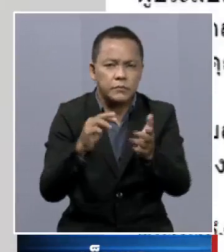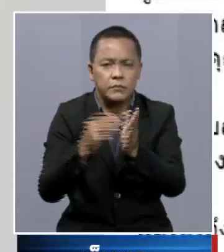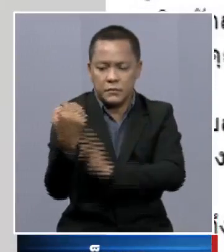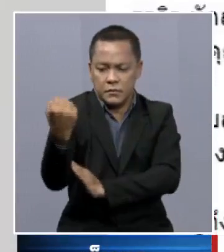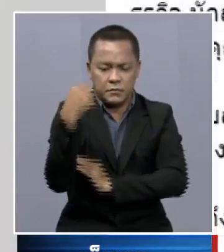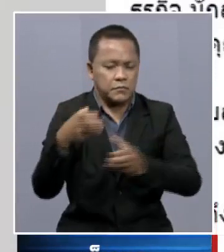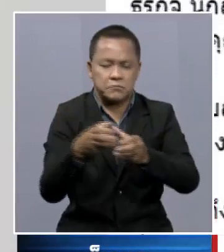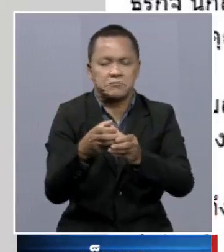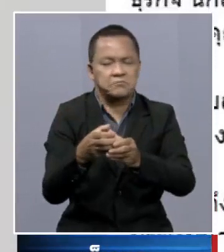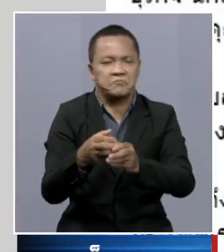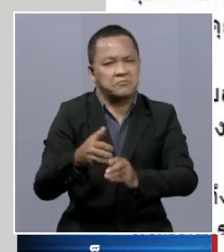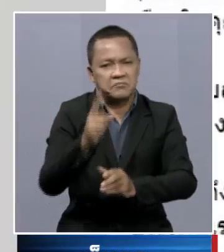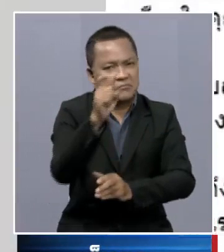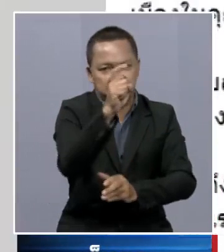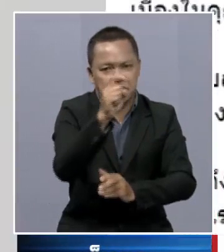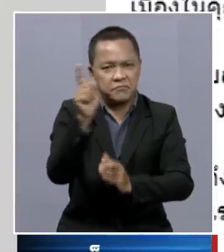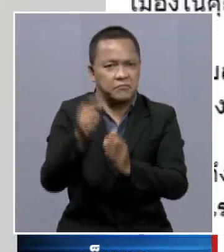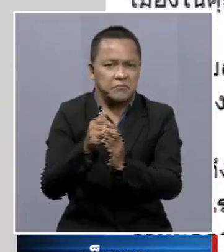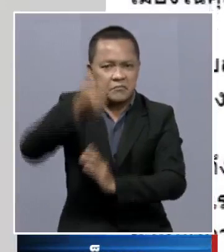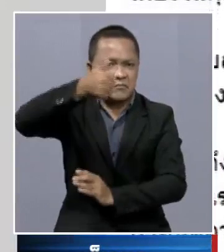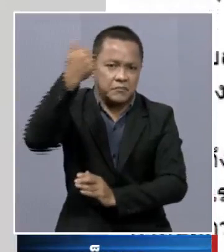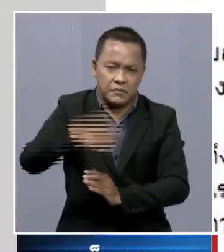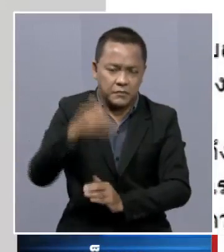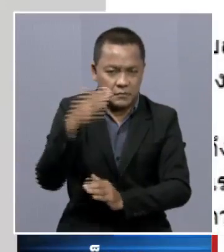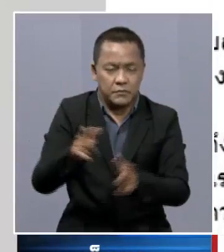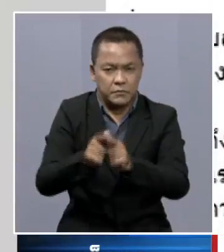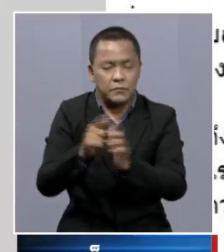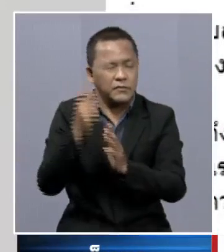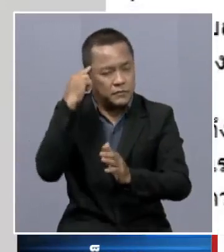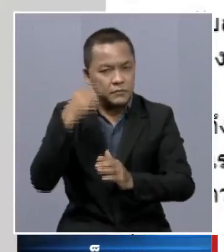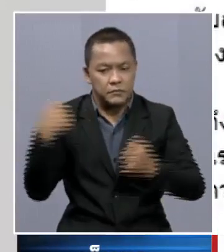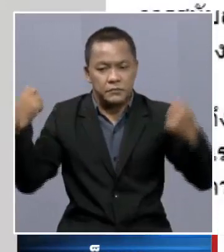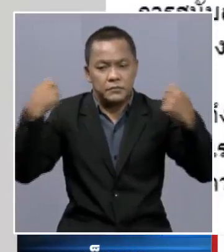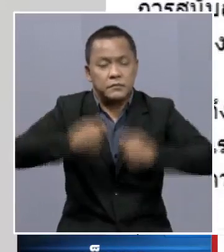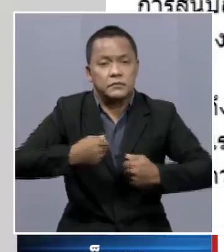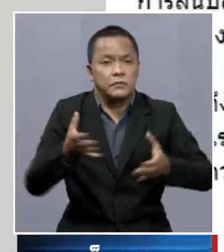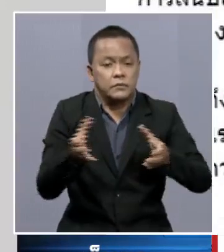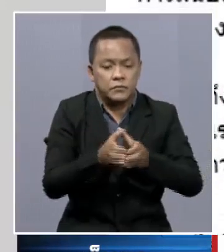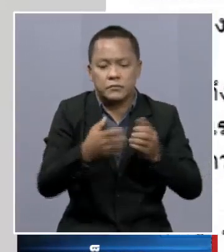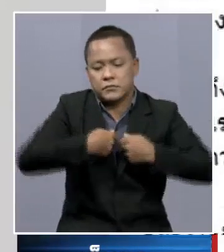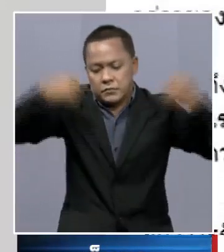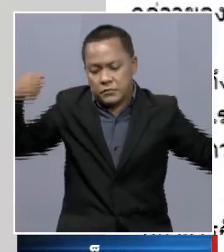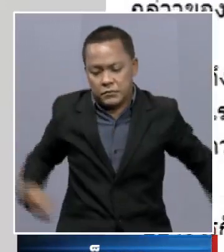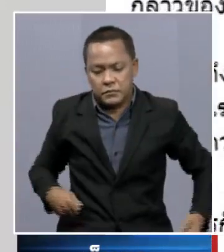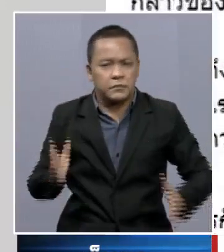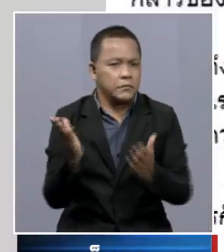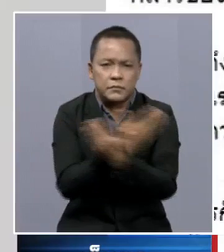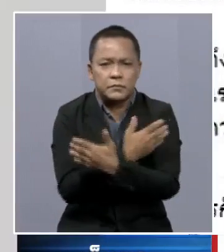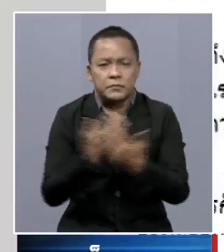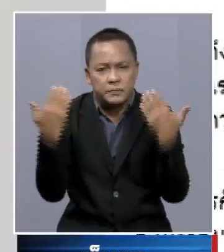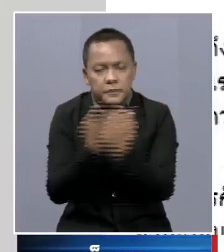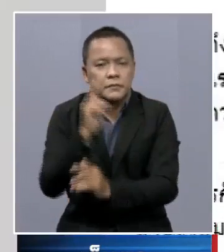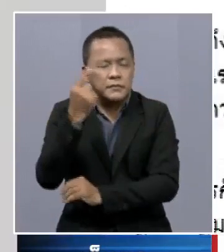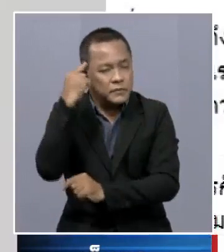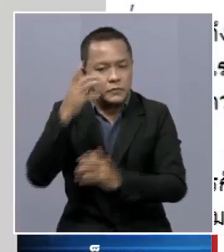วฝายอำนาจนิยมไมมีทางชนะประชาธิประตัยจากนี้ไปผลเประวิยจะถอดเสือบรุภาพยัทิงANEGRAWKKKKKKK